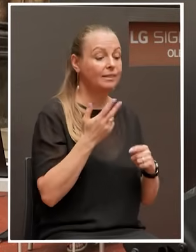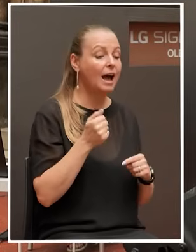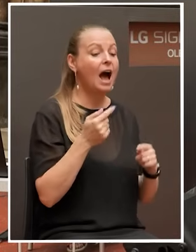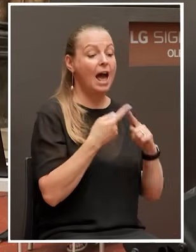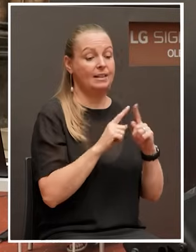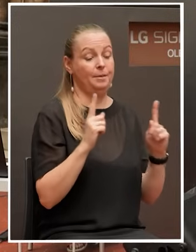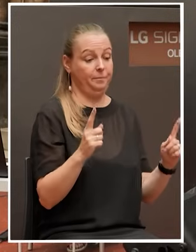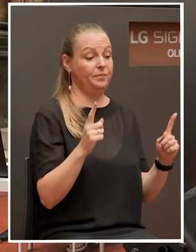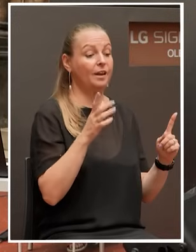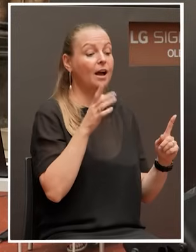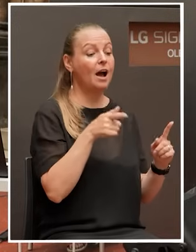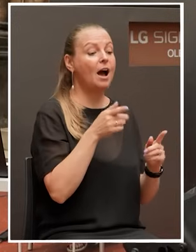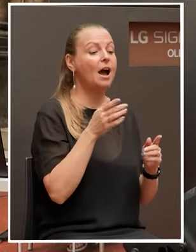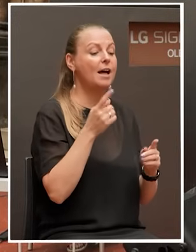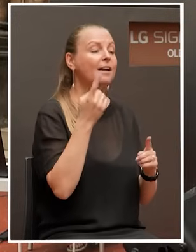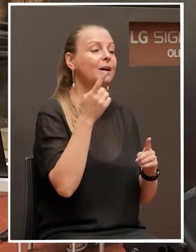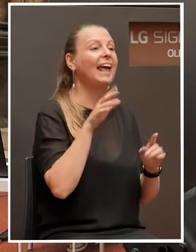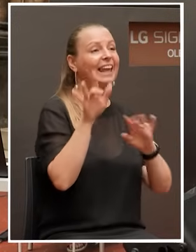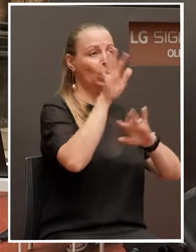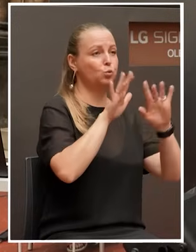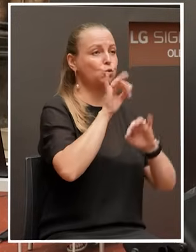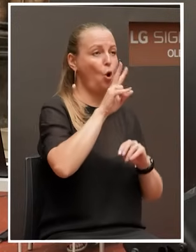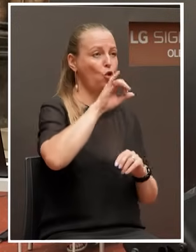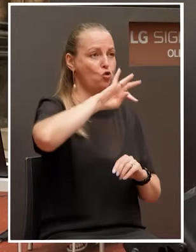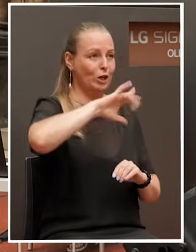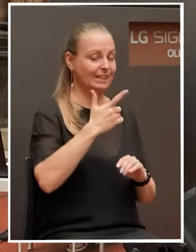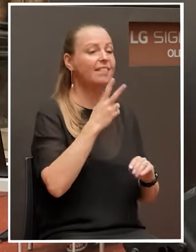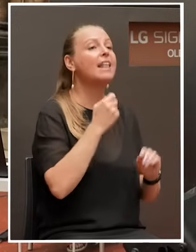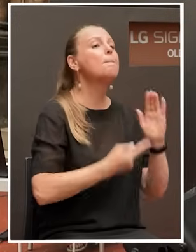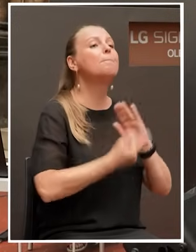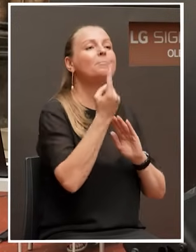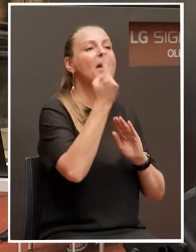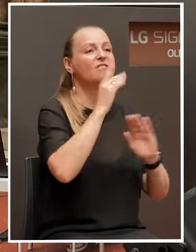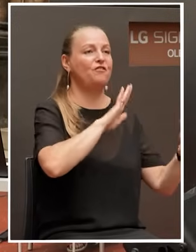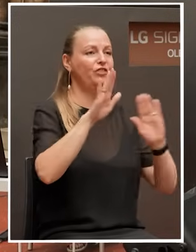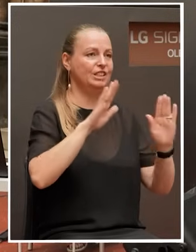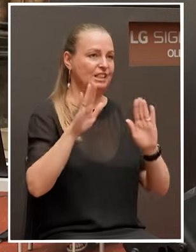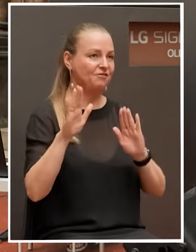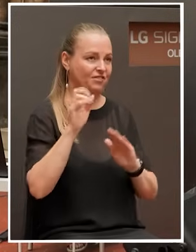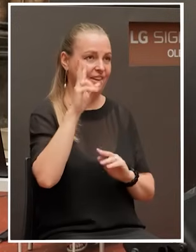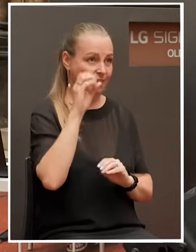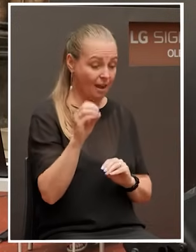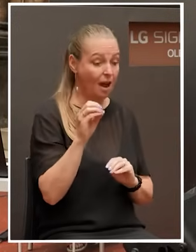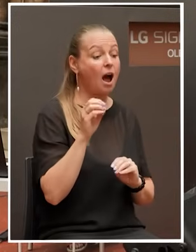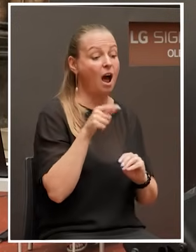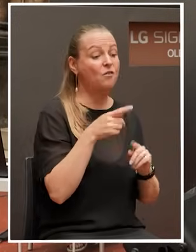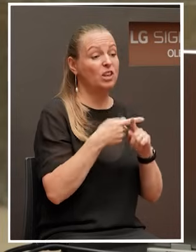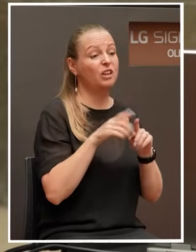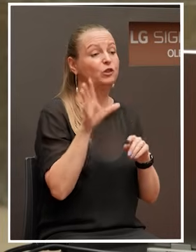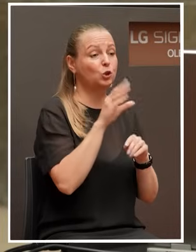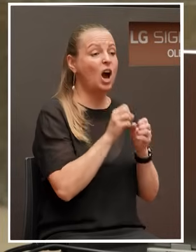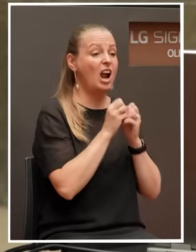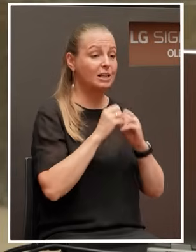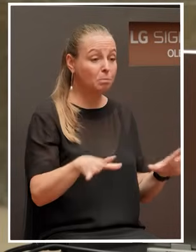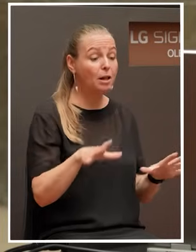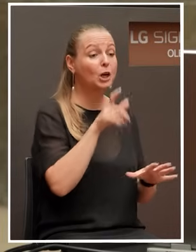которое существовало на первых экспозициях импрессионистов, начавшихся в 1874 году, распалось,